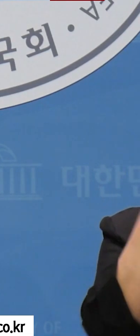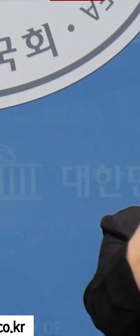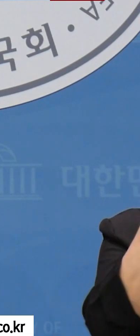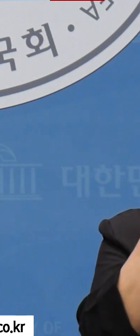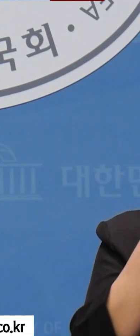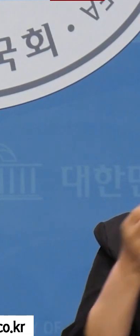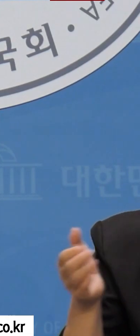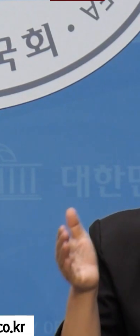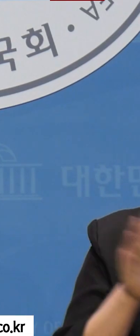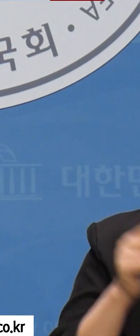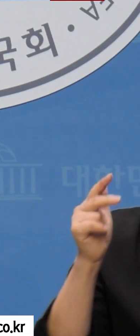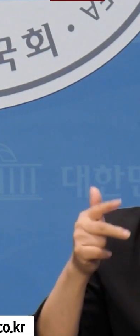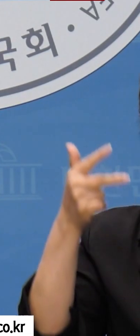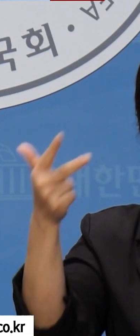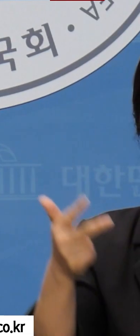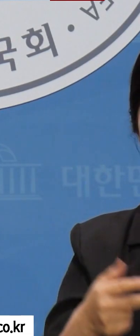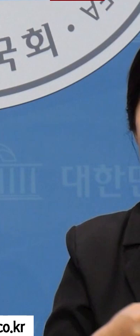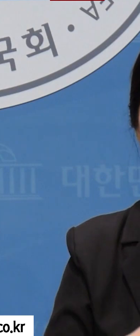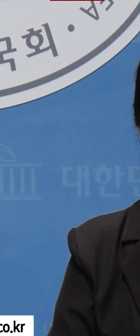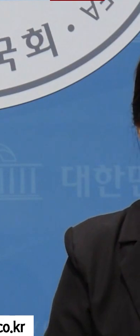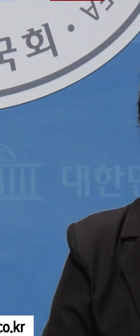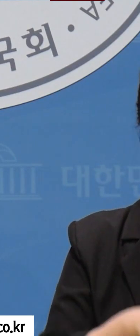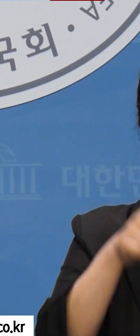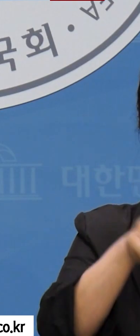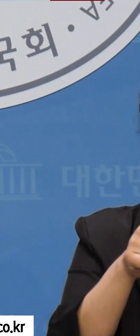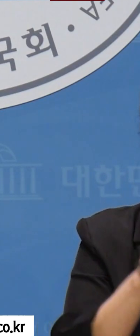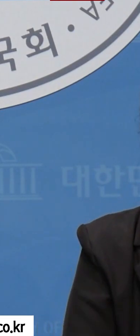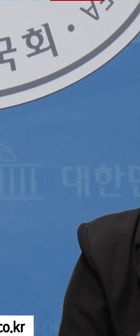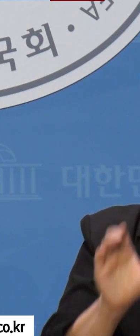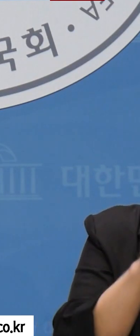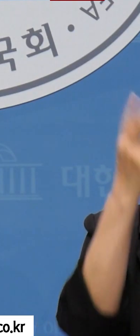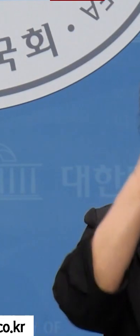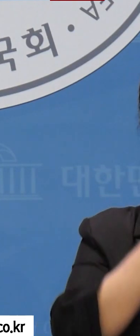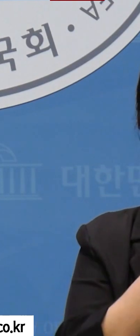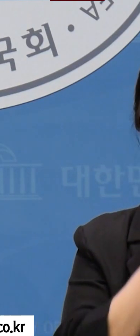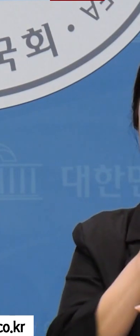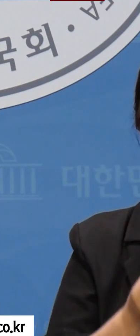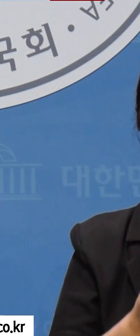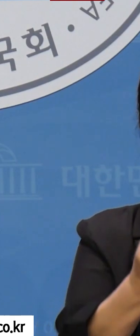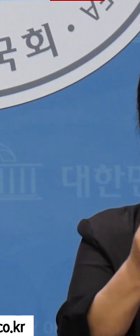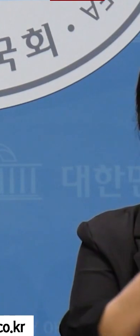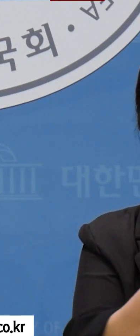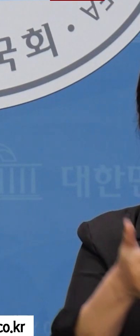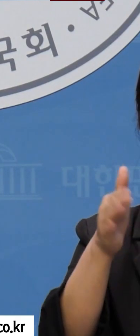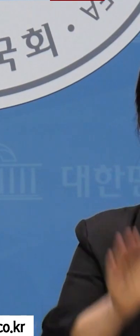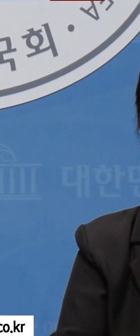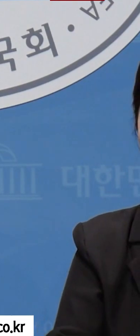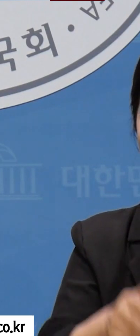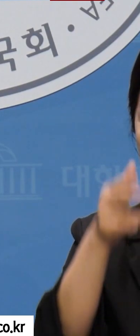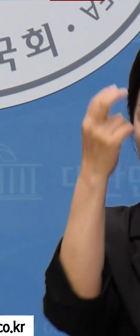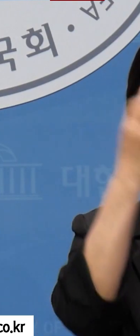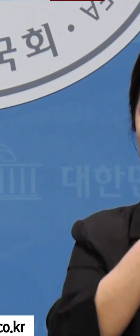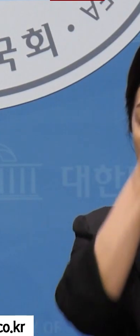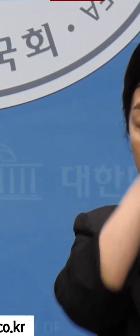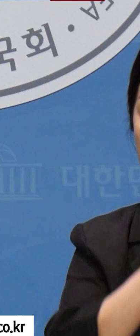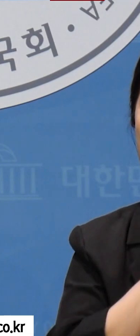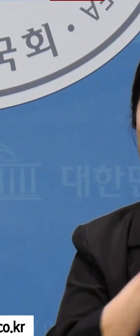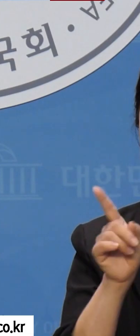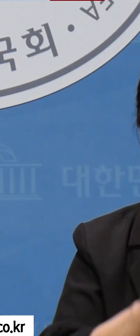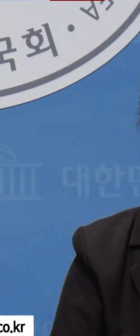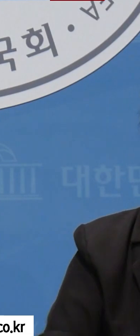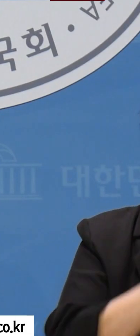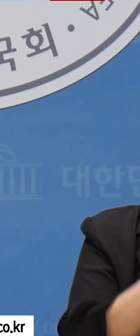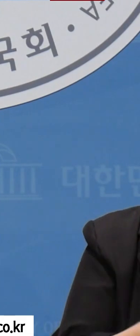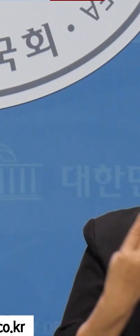검찰과 협의에 추가 조사를 하겠다는 입장을 검찰에 전했습니다 그러나 검찰은 4일 출석 일정을